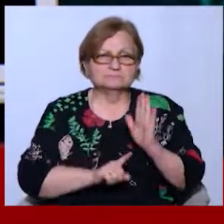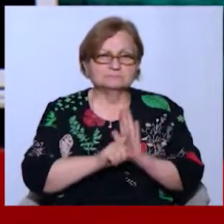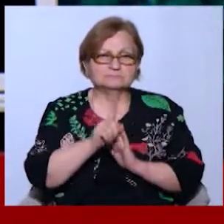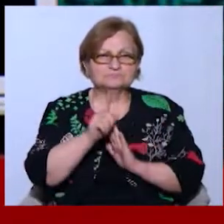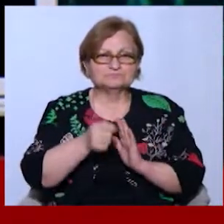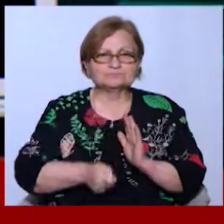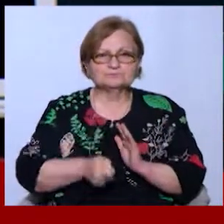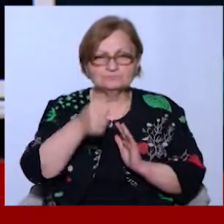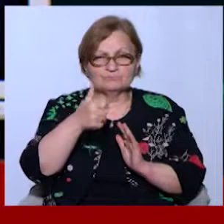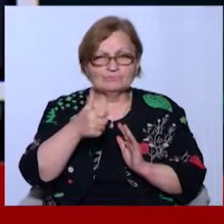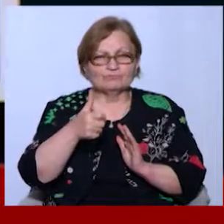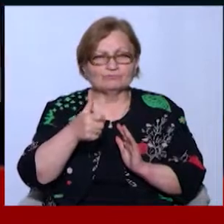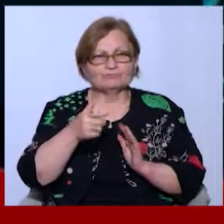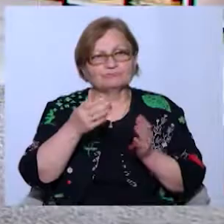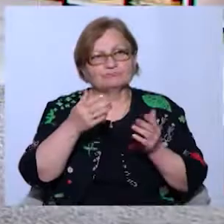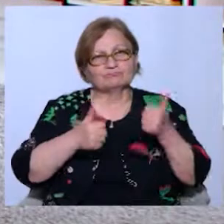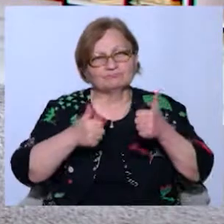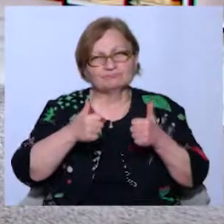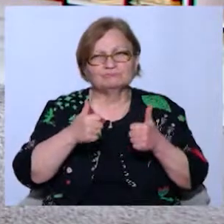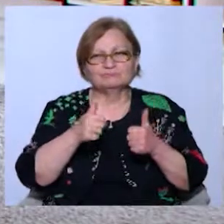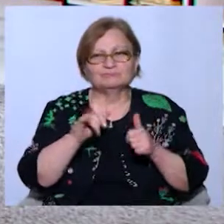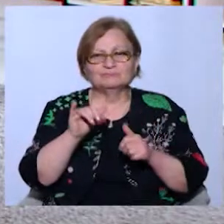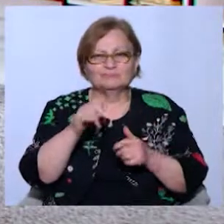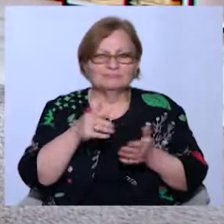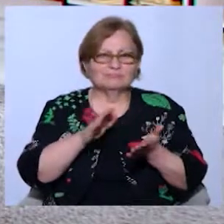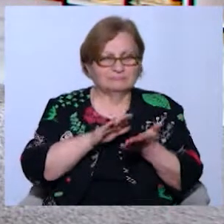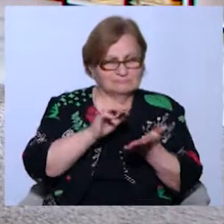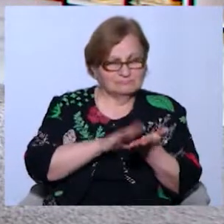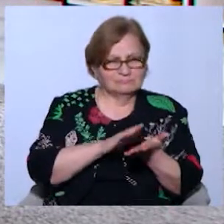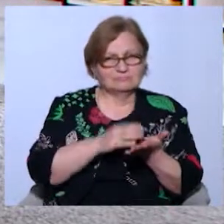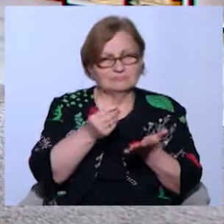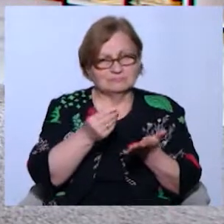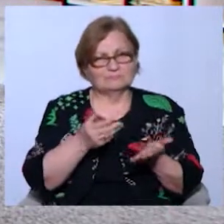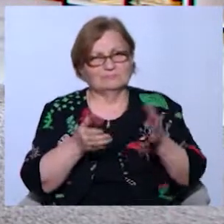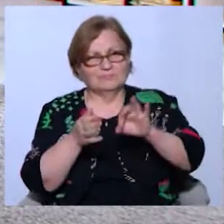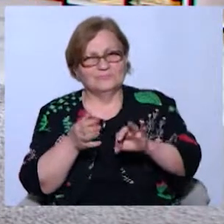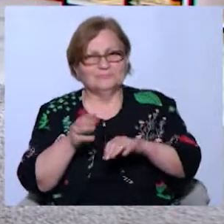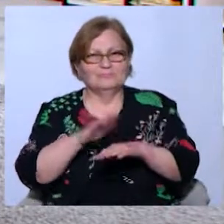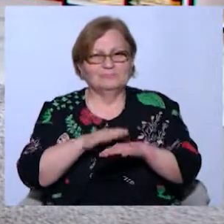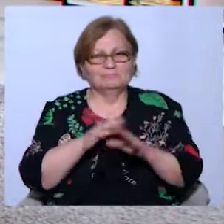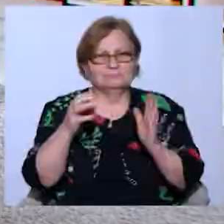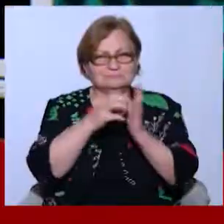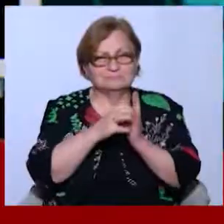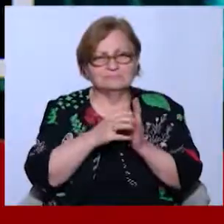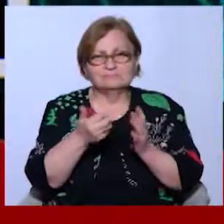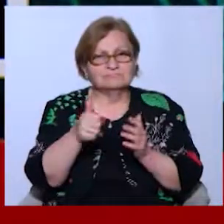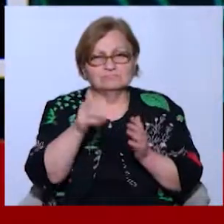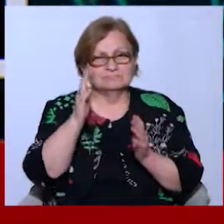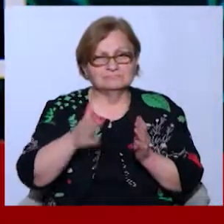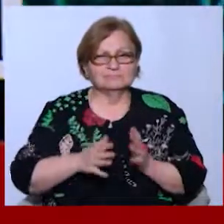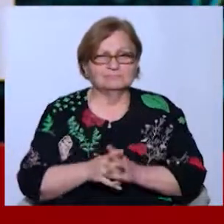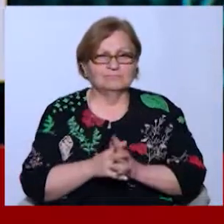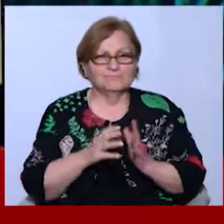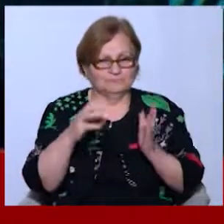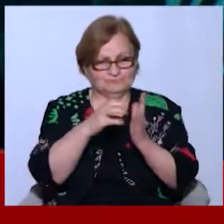მონეტის აგდებით. მონეტის აგდება და შესაბამისად რაზე დაჯდება, საფასურზე თუ გერბზე, გერბი არის ეს ნაწილი. შეგიძლიათ ნახოთ,